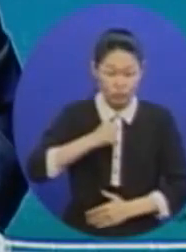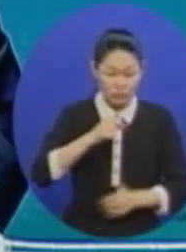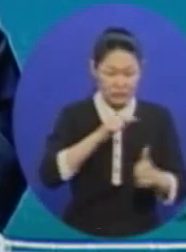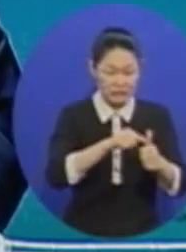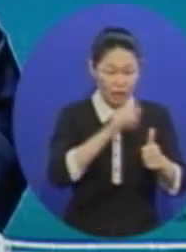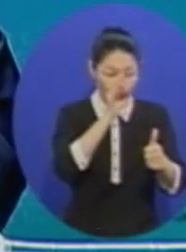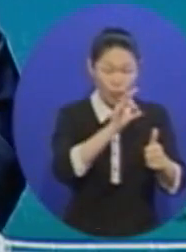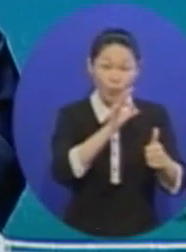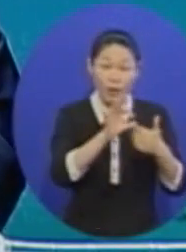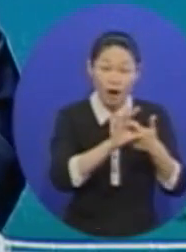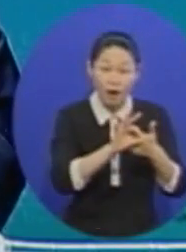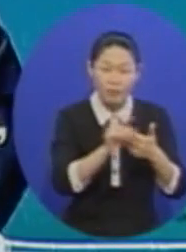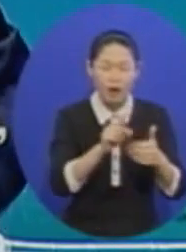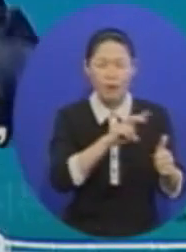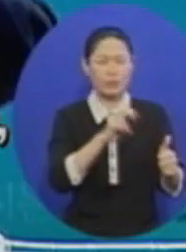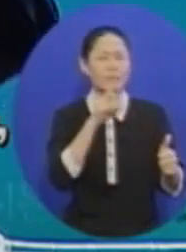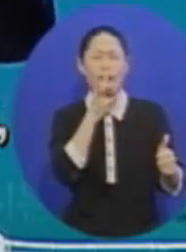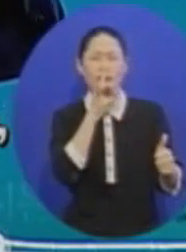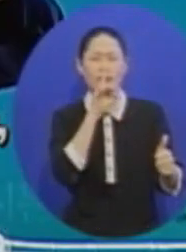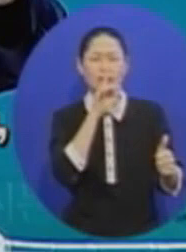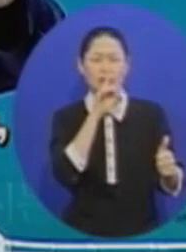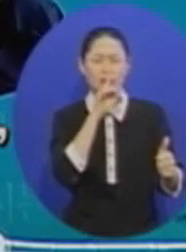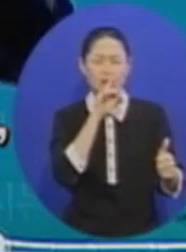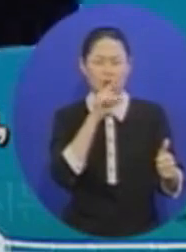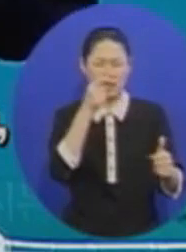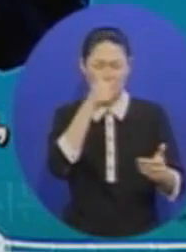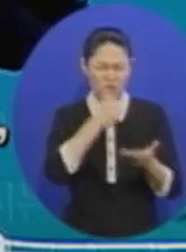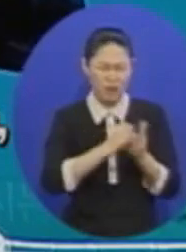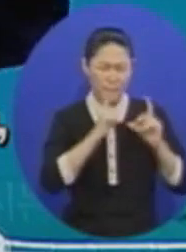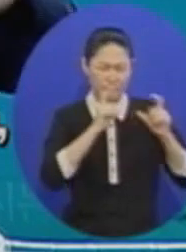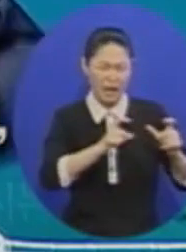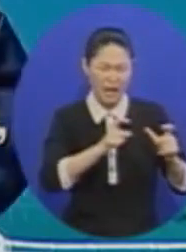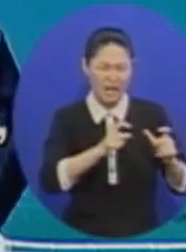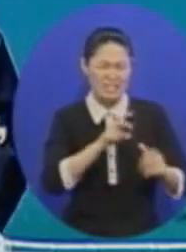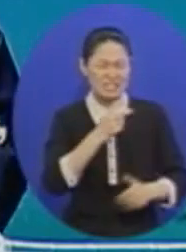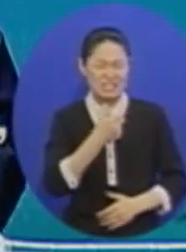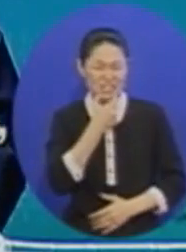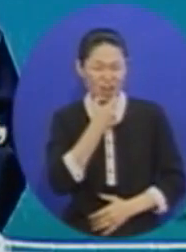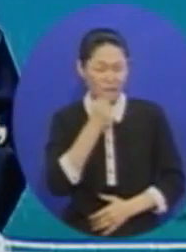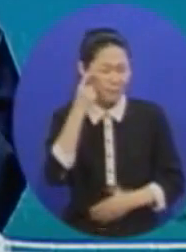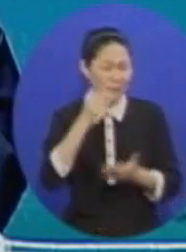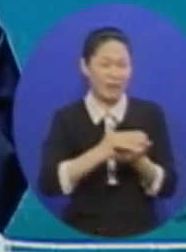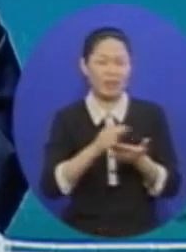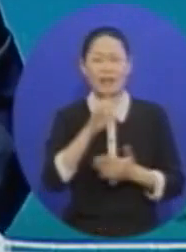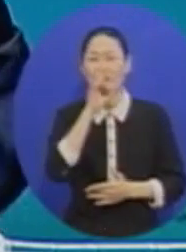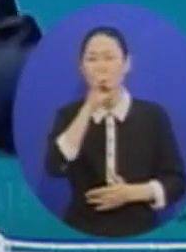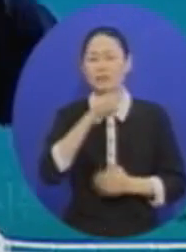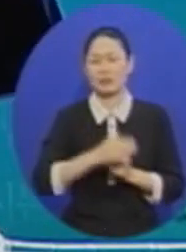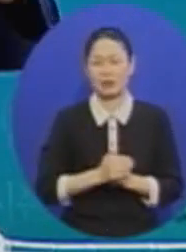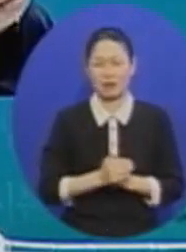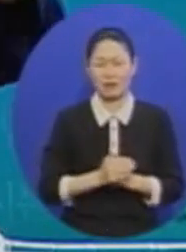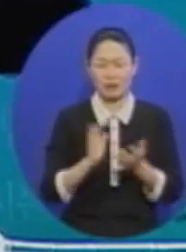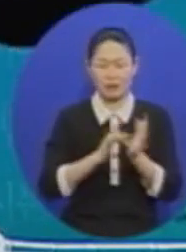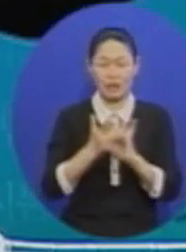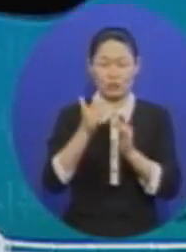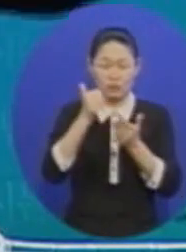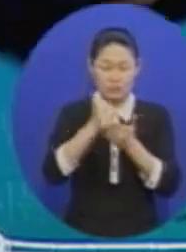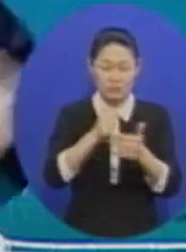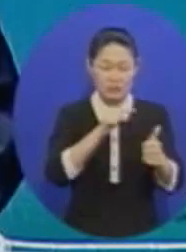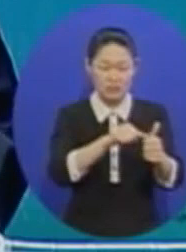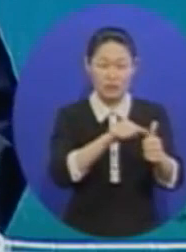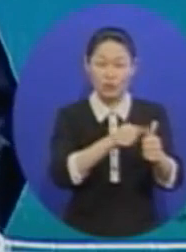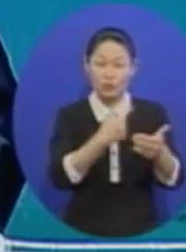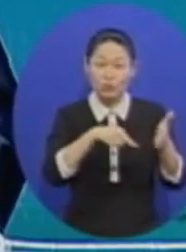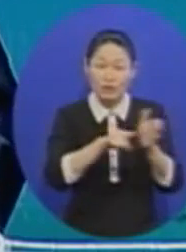미워할 수가 없어요 정죄하고 판단하고 싫어하고 이렇게 안 됩니다 예수님은 그를 위해 십자가에